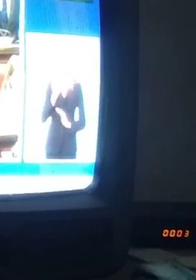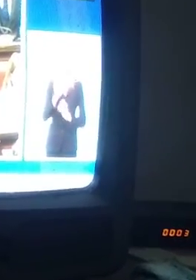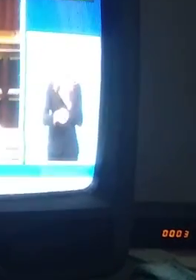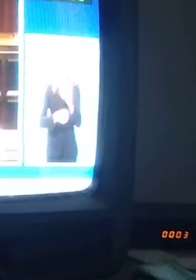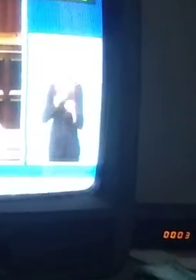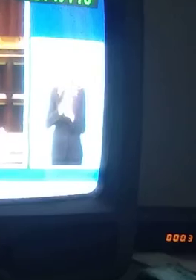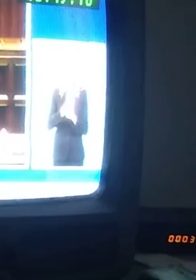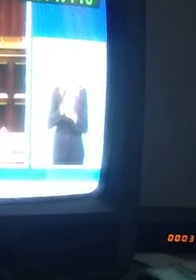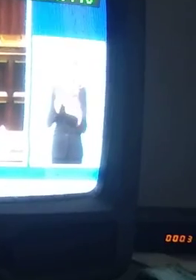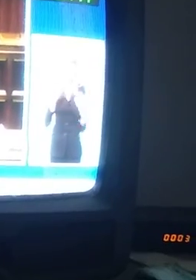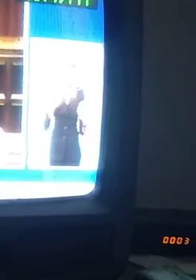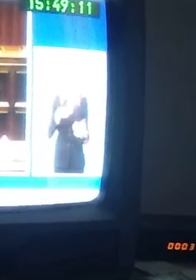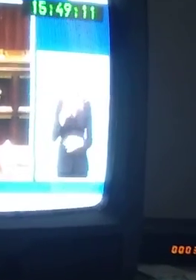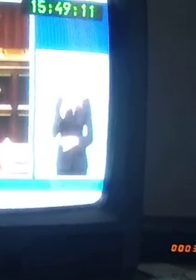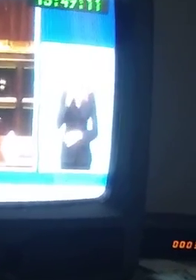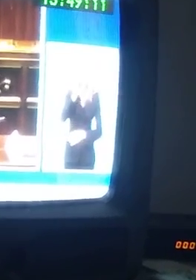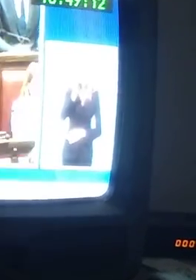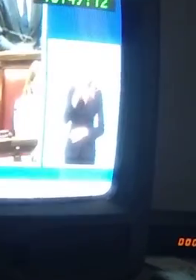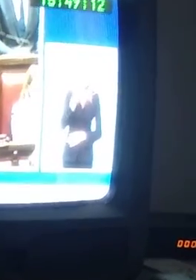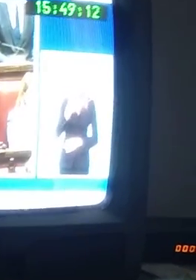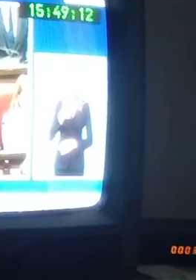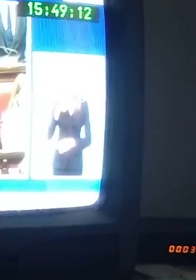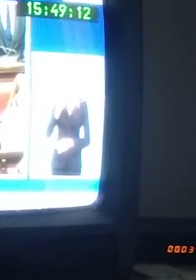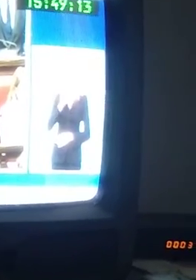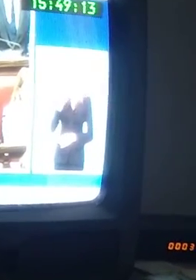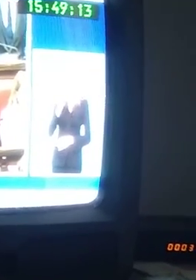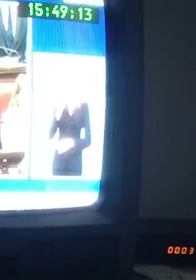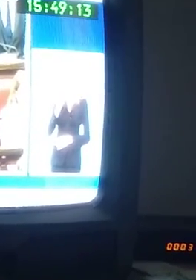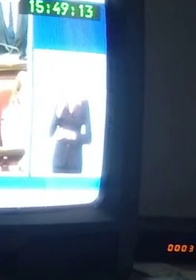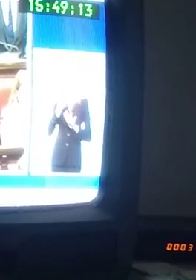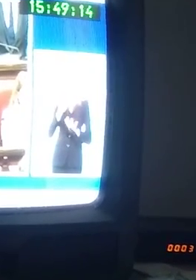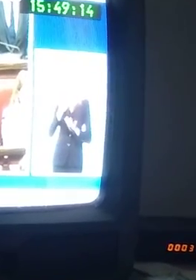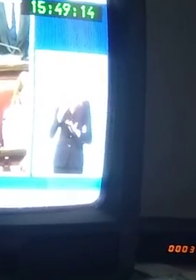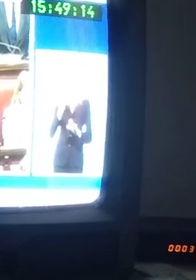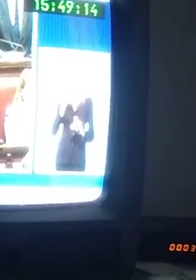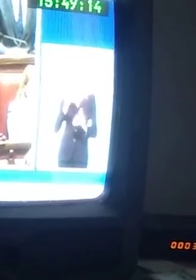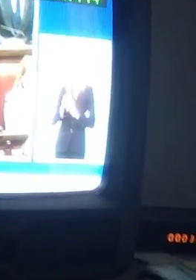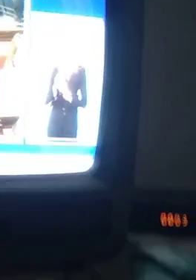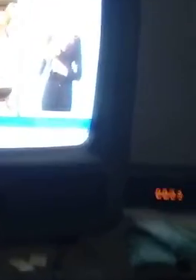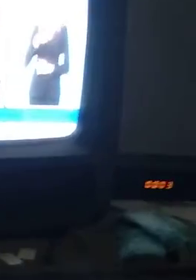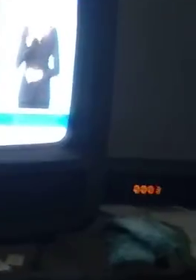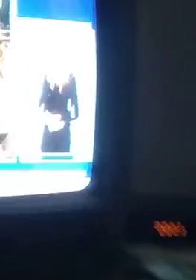se i 210 miliardi del recovery plan saranno il nostro piano marcio. 210 miliardi